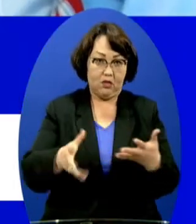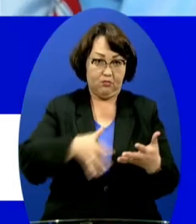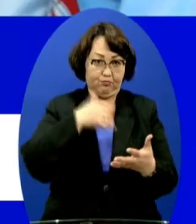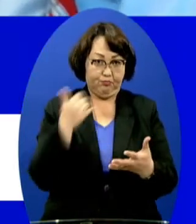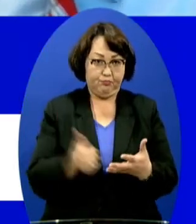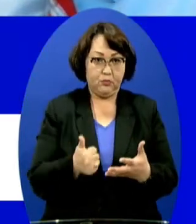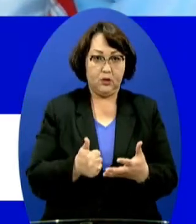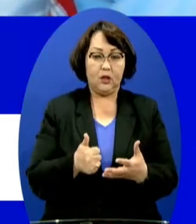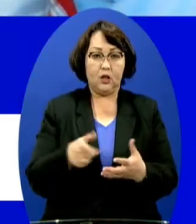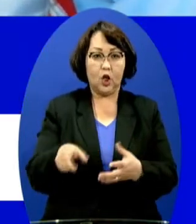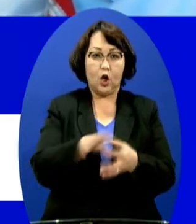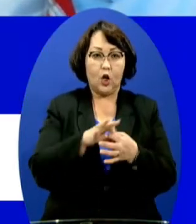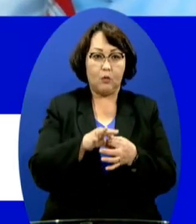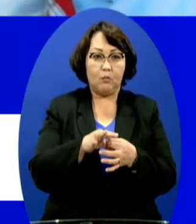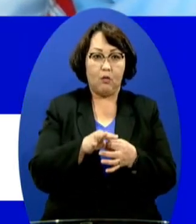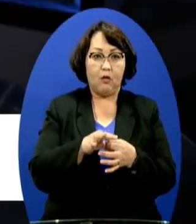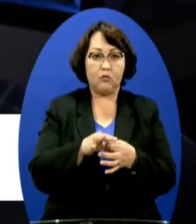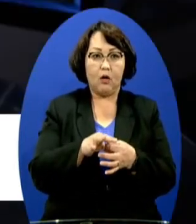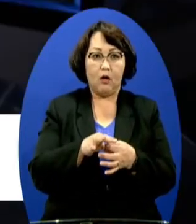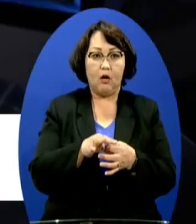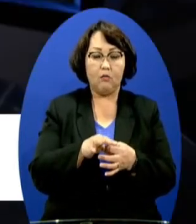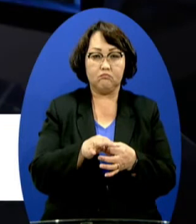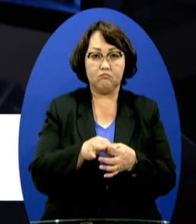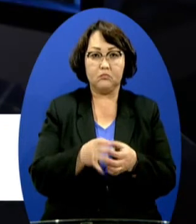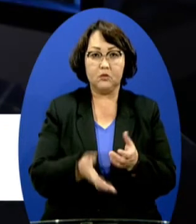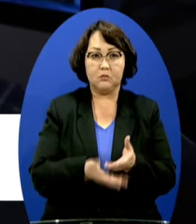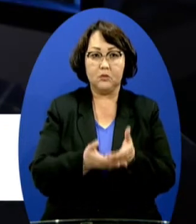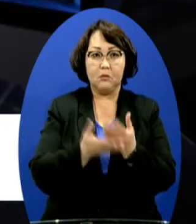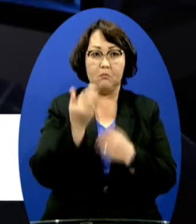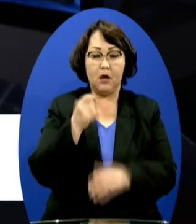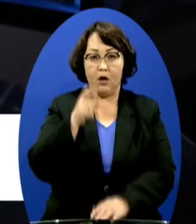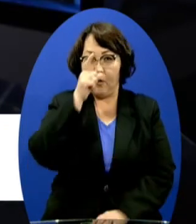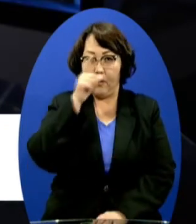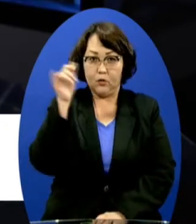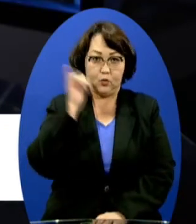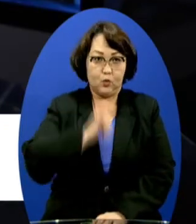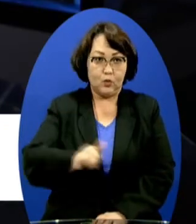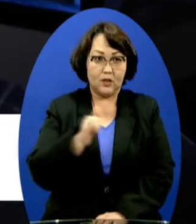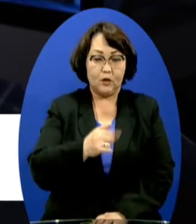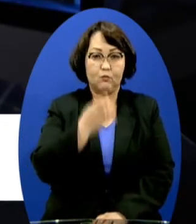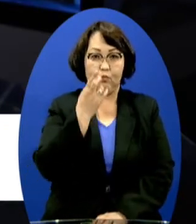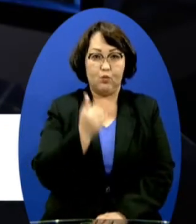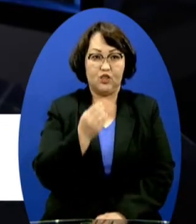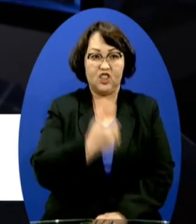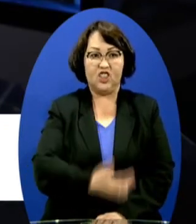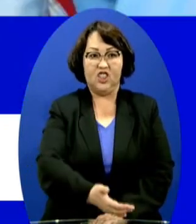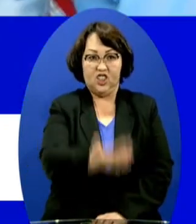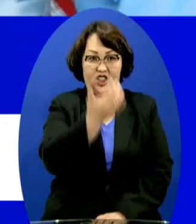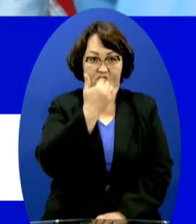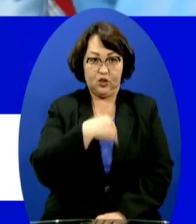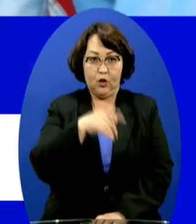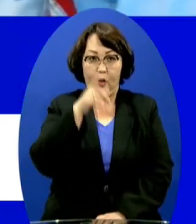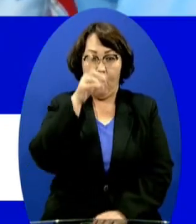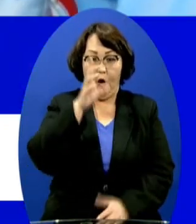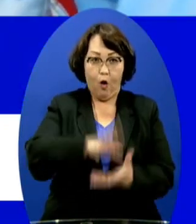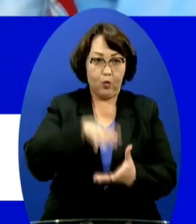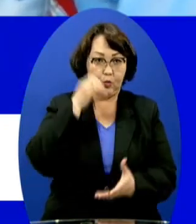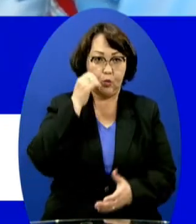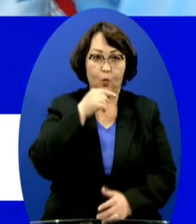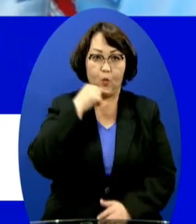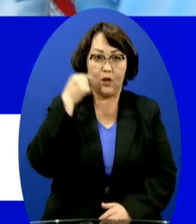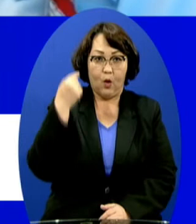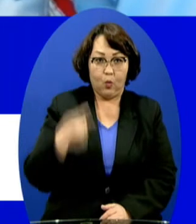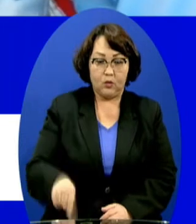нилээх хамаарх баха гэж ингэж бодож байна. Оросын холбооны улсаас буцаж ирсэн оюутнууд бол олон өдөртөл нэг онгоцонд